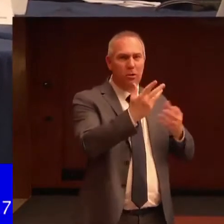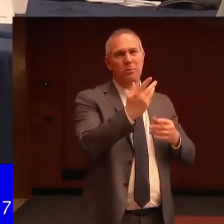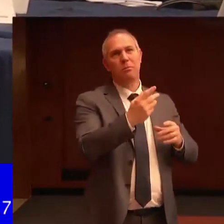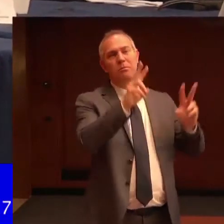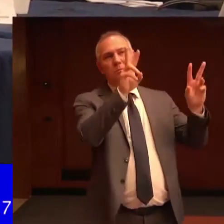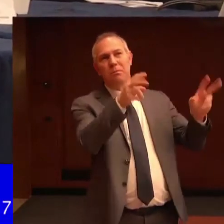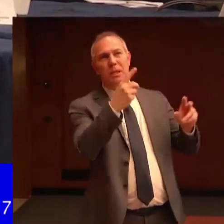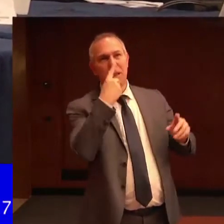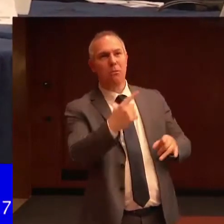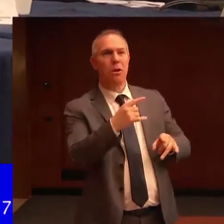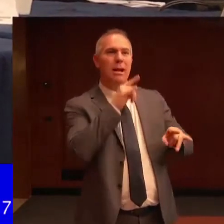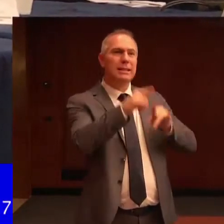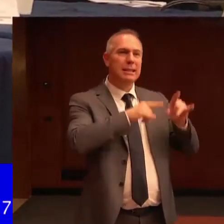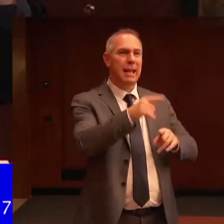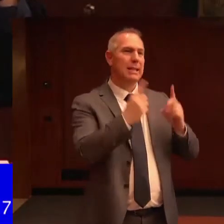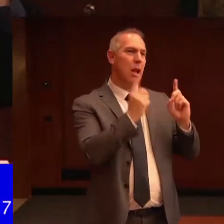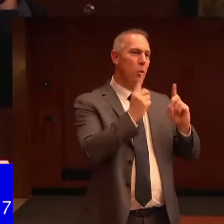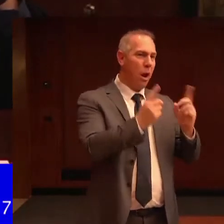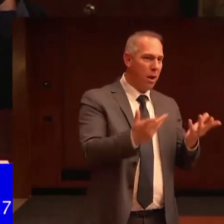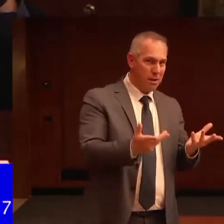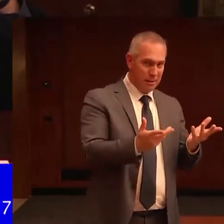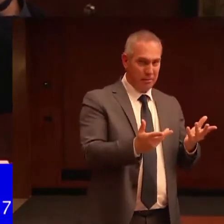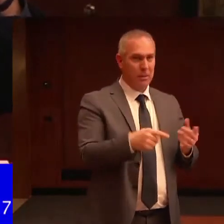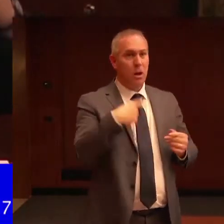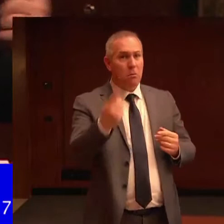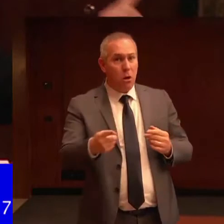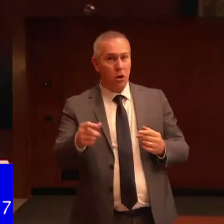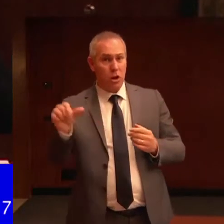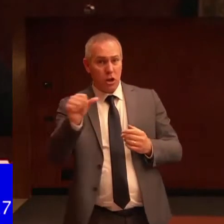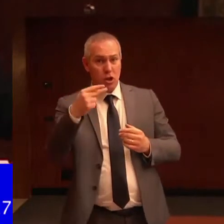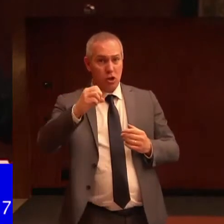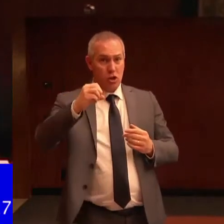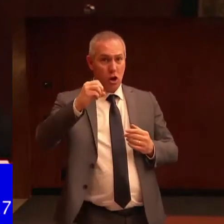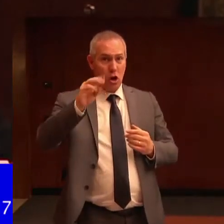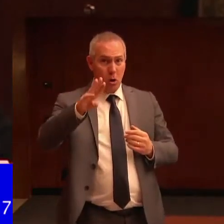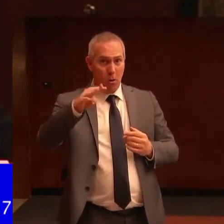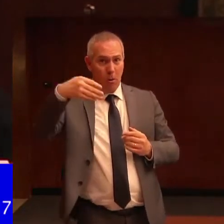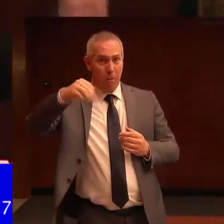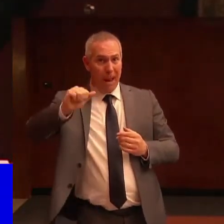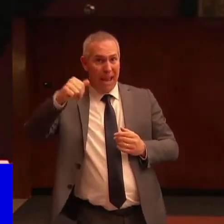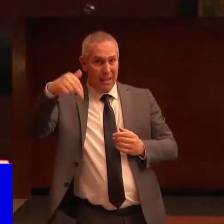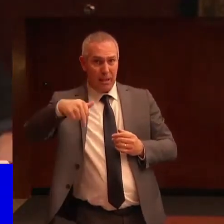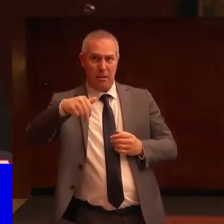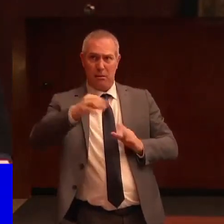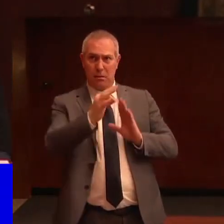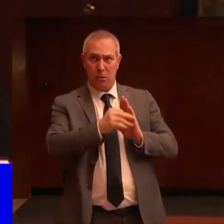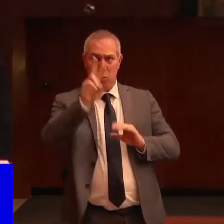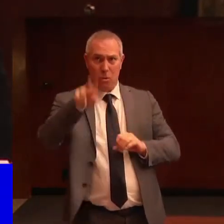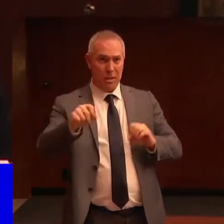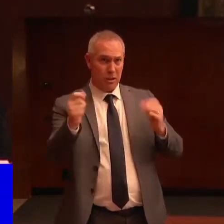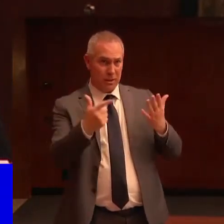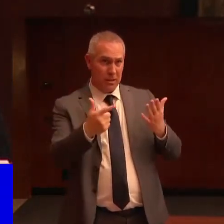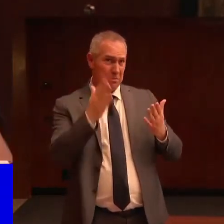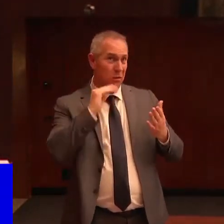natura. Andiamo a vedere in The Greatest Showman, che è del 2017, questa sequenza, è la 2 per